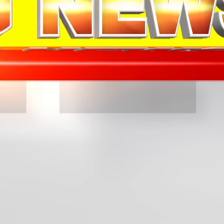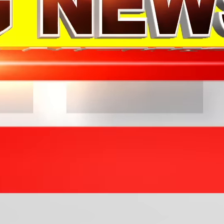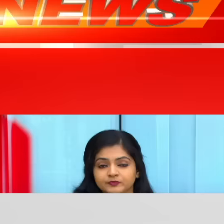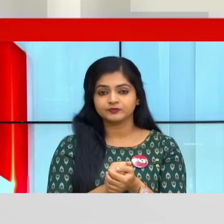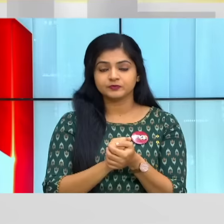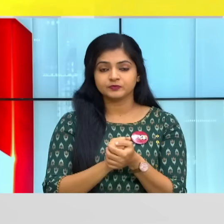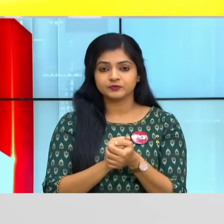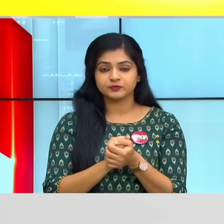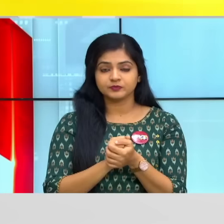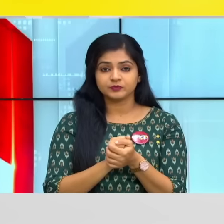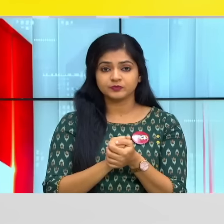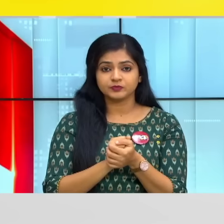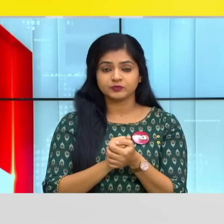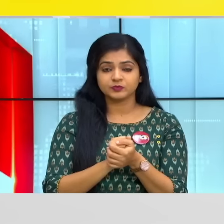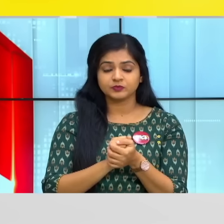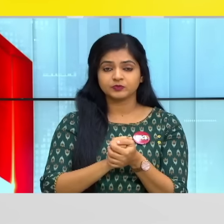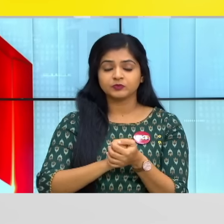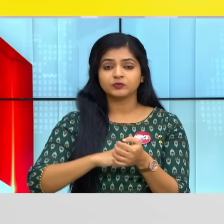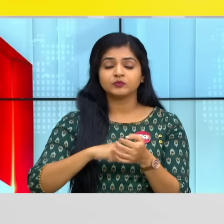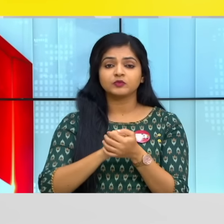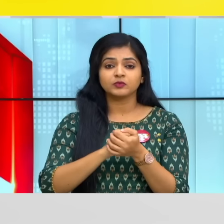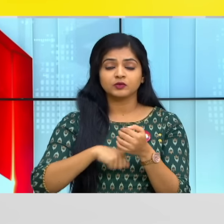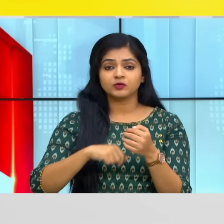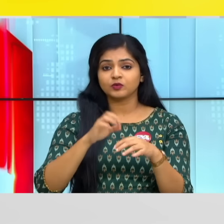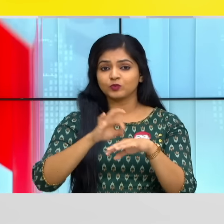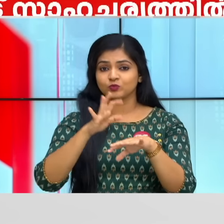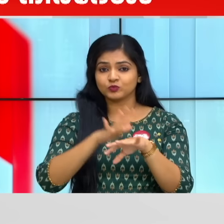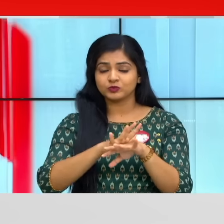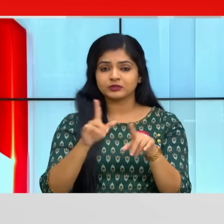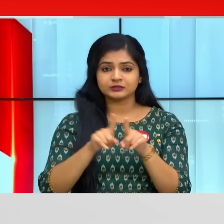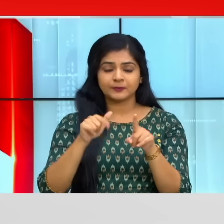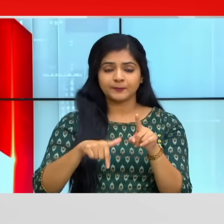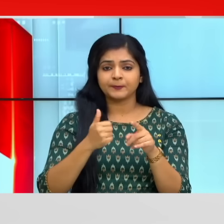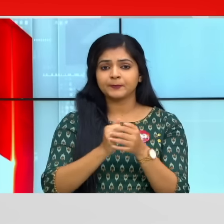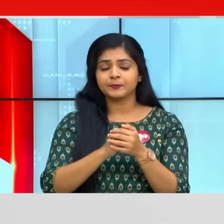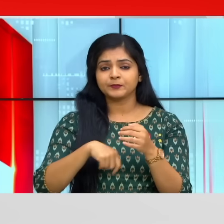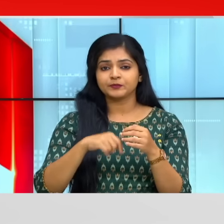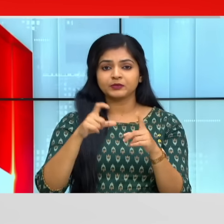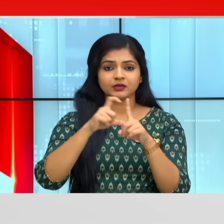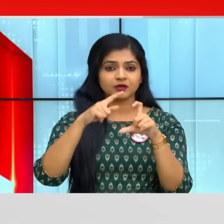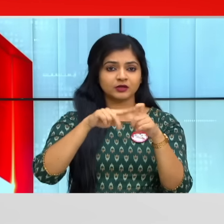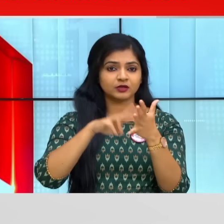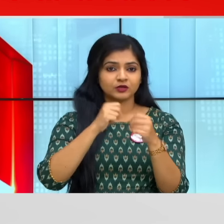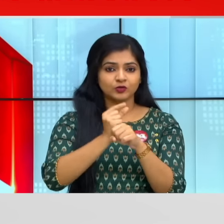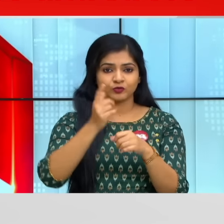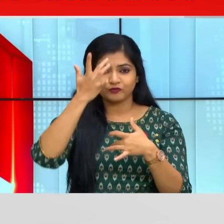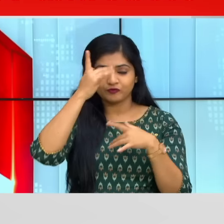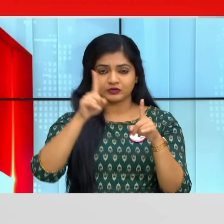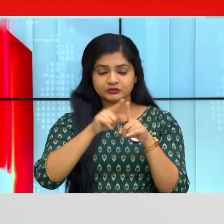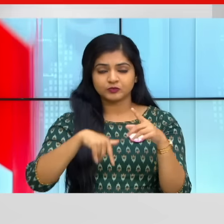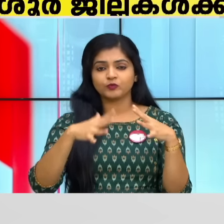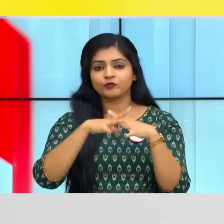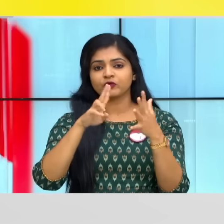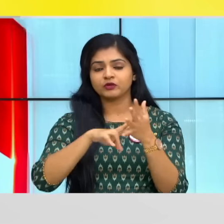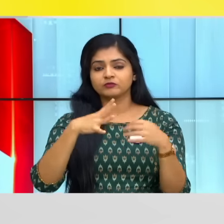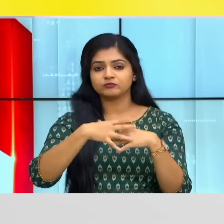ജനറലി ഇത് വെക്ടർ ബോൺ ഡിസീസ് ആണ്. മൊസ്കിറ്റോ പോലെ സെയിം ആസ് ഡെങ്കു സ്പ്രെഡ്സ്. സിമിലർലി വെസ്റ്റ് നൈലിൻ്റെ സ്പ്രെഡ് ആണ്.